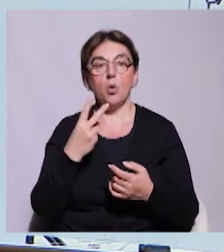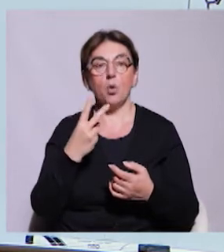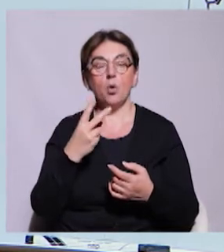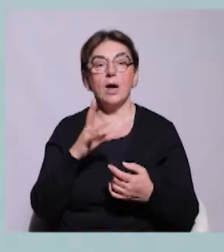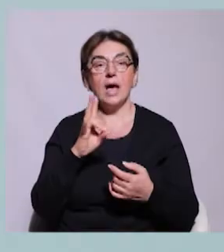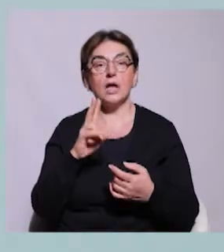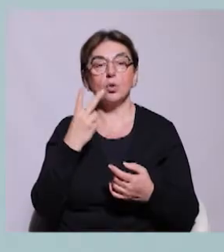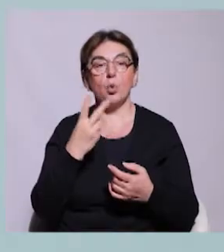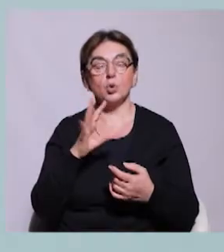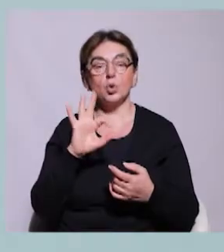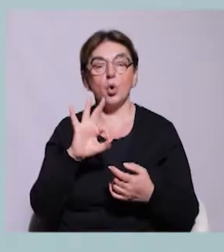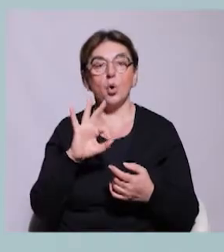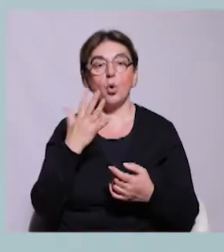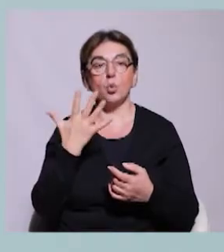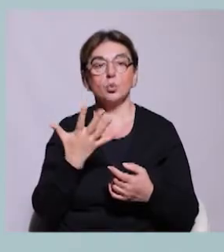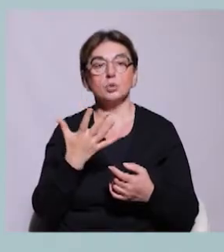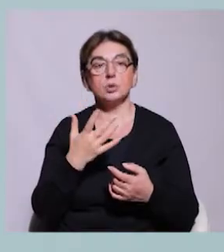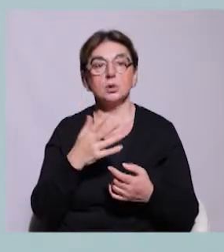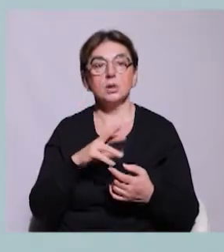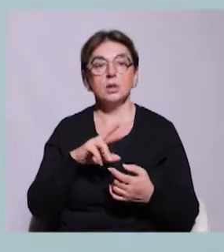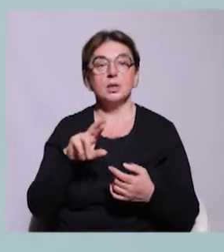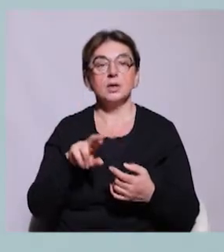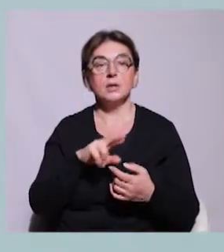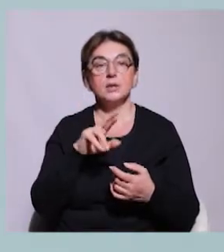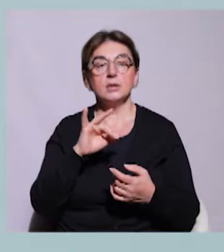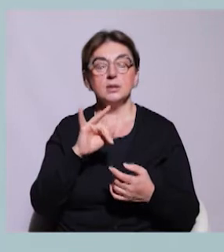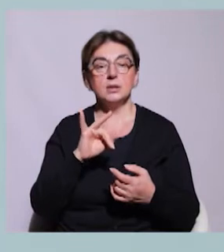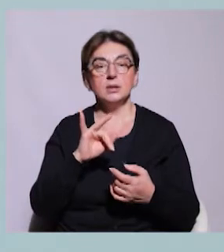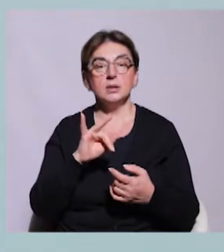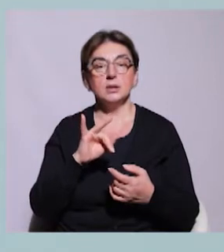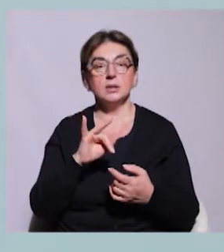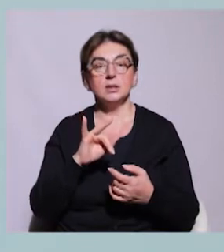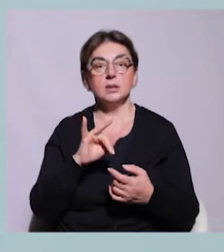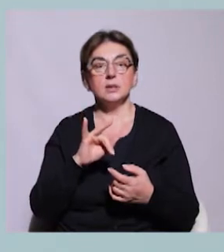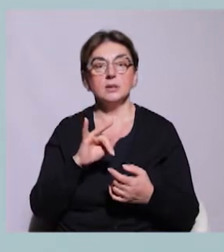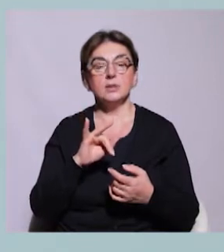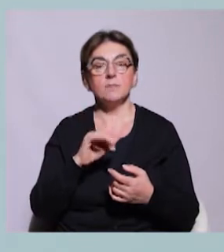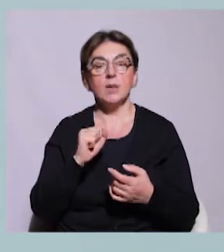N2O5. ამ შემთხვევაში შემდეგნაირად დავასახელებთ: დიაზოტის